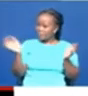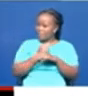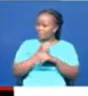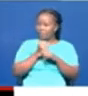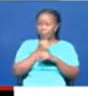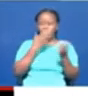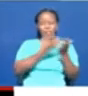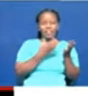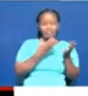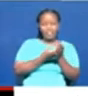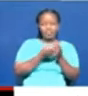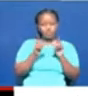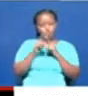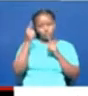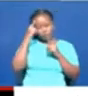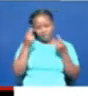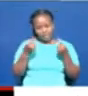trial,